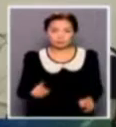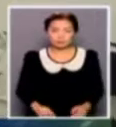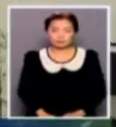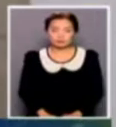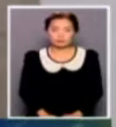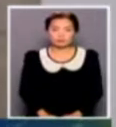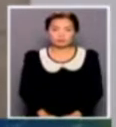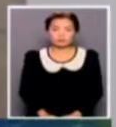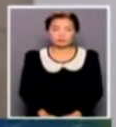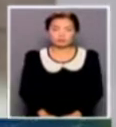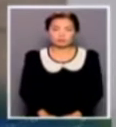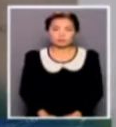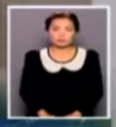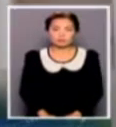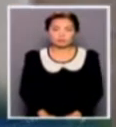выплачивать.